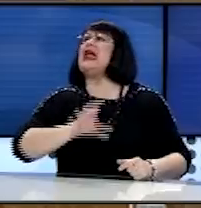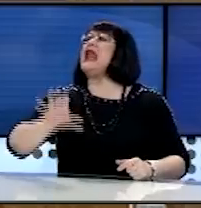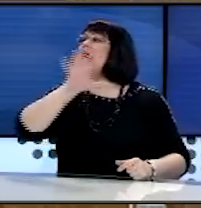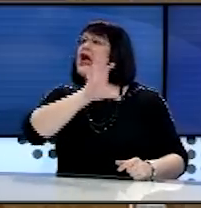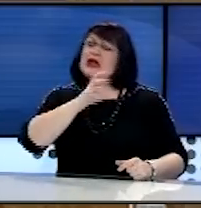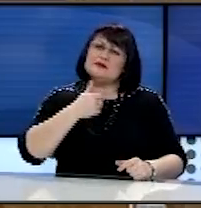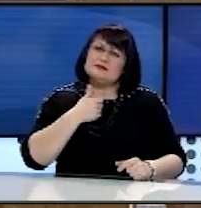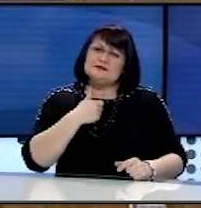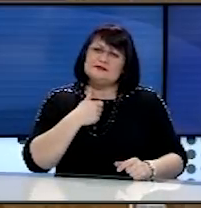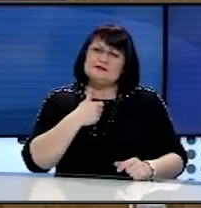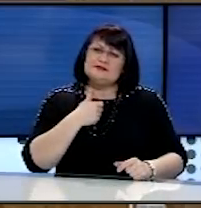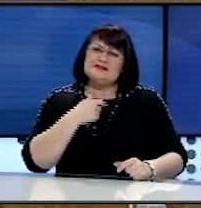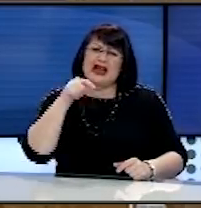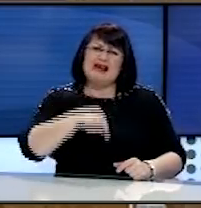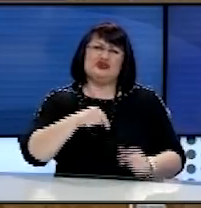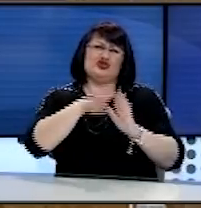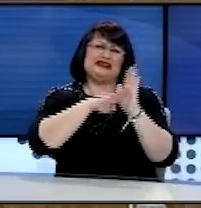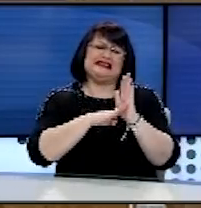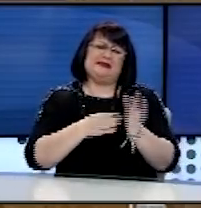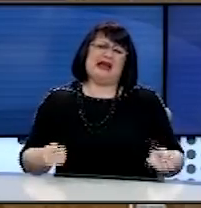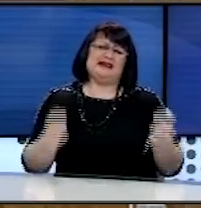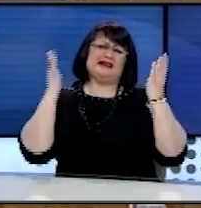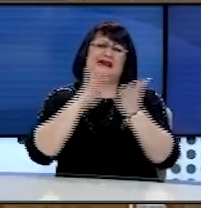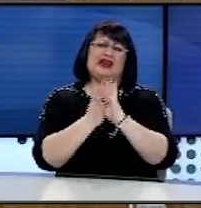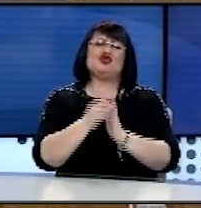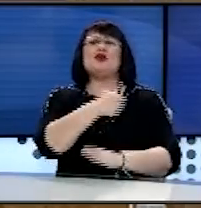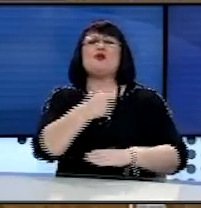να ξεμπερδέψουν τελικά με αυτό το σύστημα που